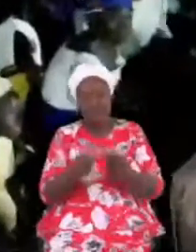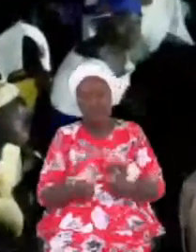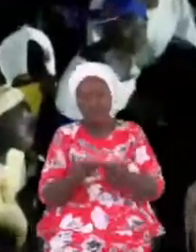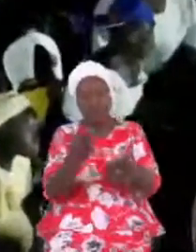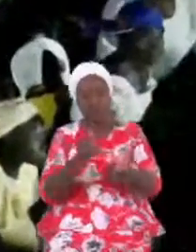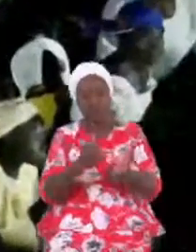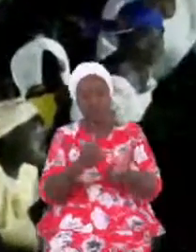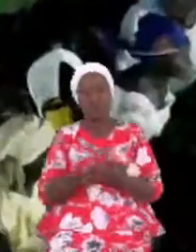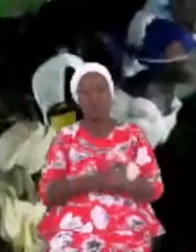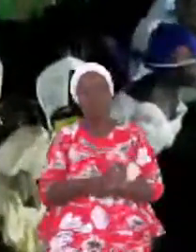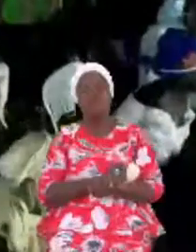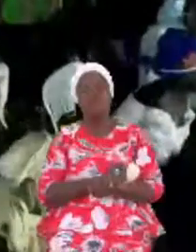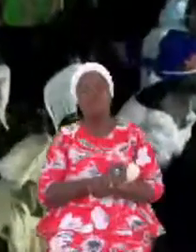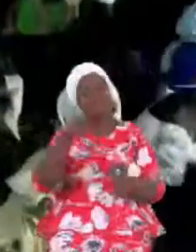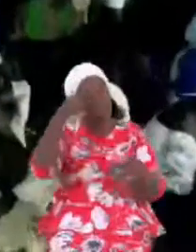appelle-toi,